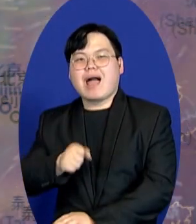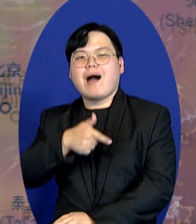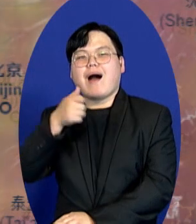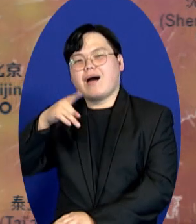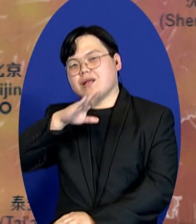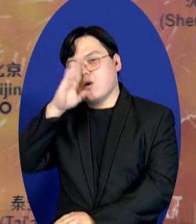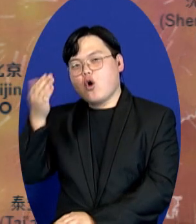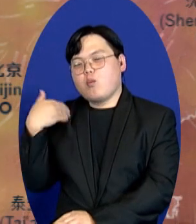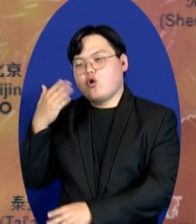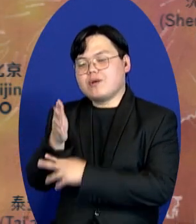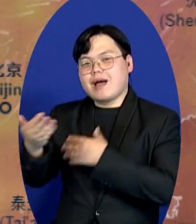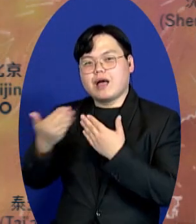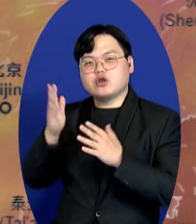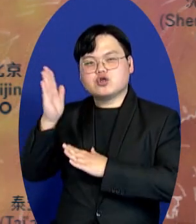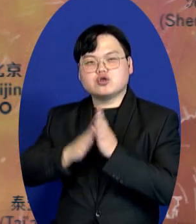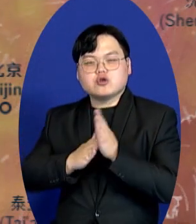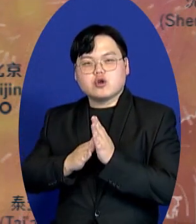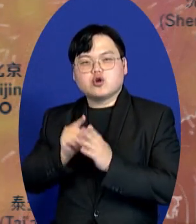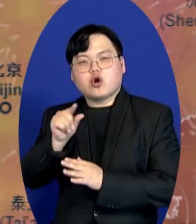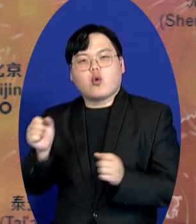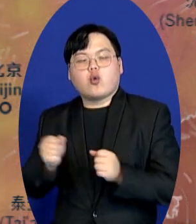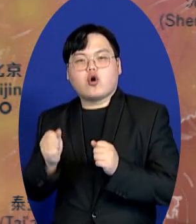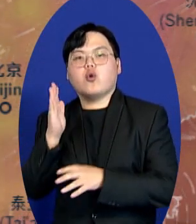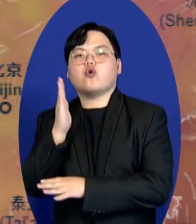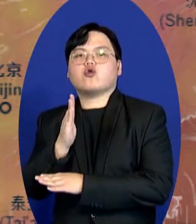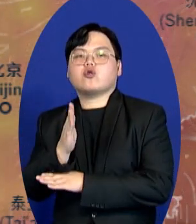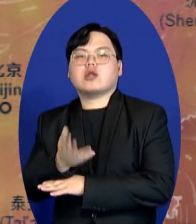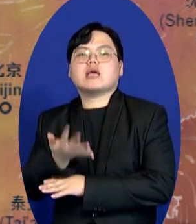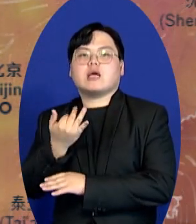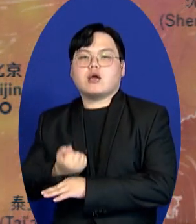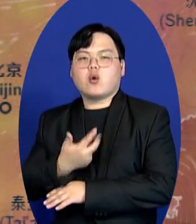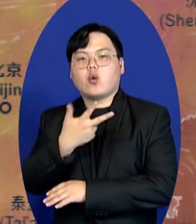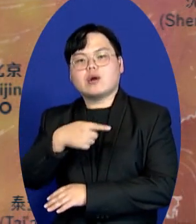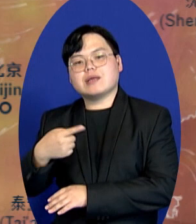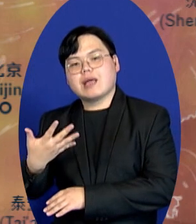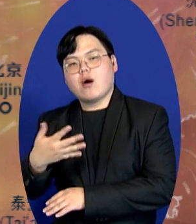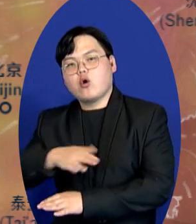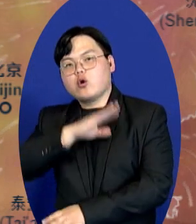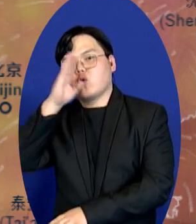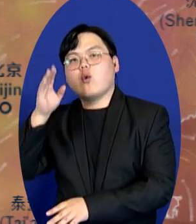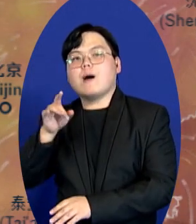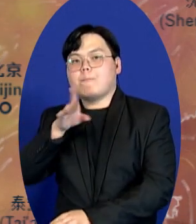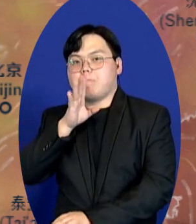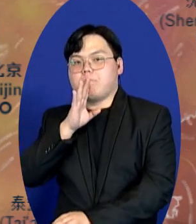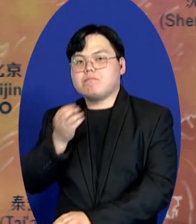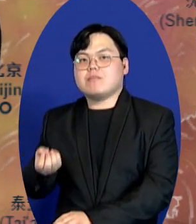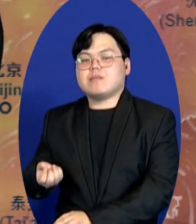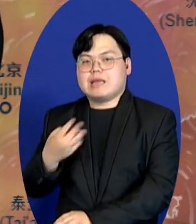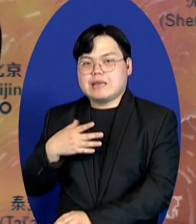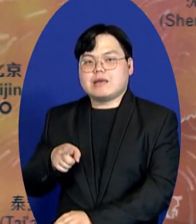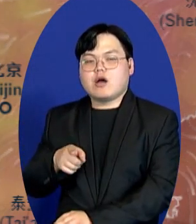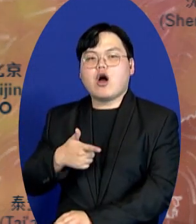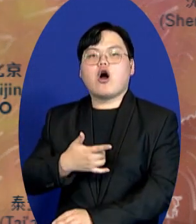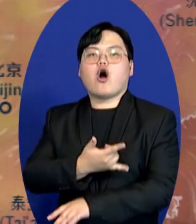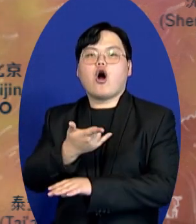хувьд бол өмнөх өдрөөс харьцуулахад за шөндөө бол бага зэрэг сэрүүлсэн. За, өдөртөө бол эсэргээрээ 3-аас 5 градус дулаар сэнгэн үзүүлэлтэд орж ирж байгаа. За,